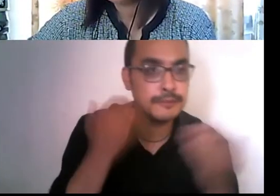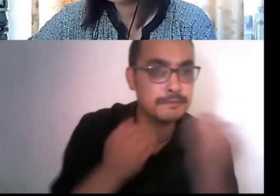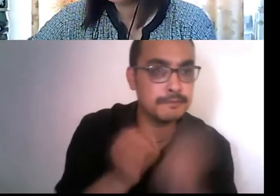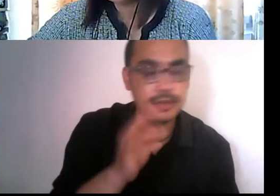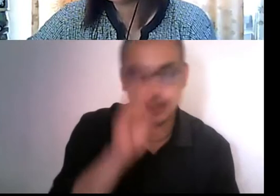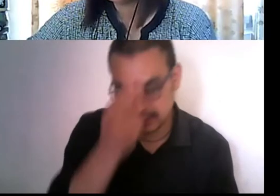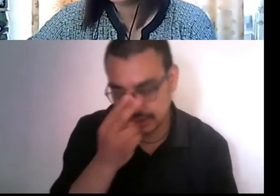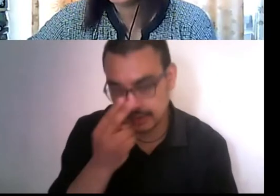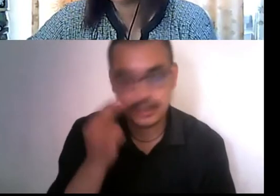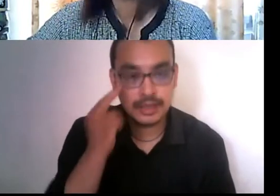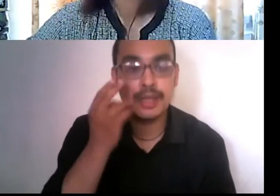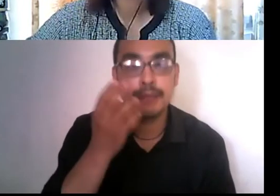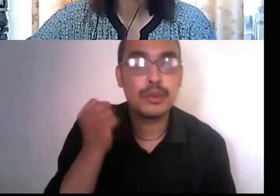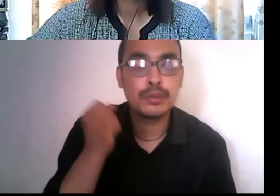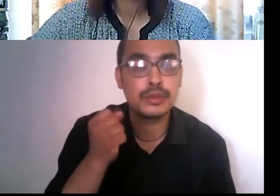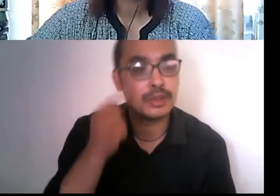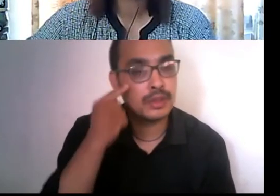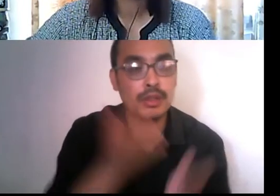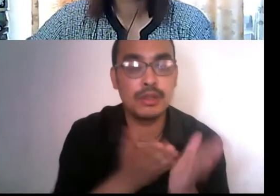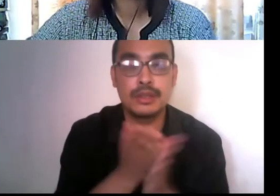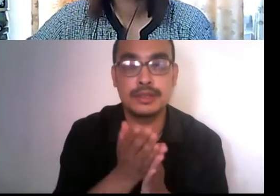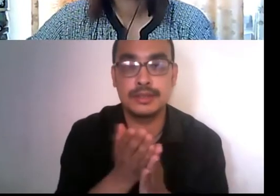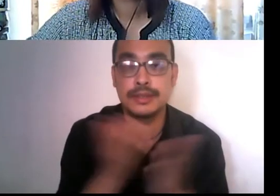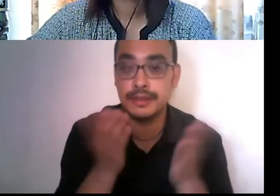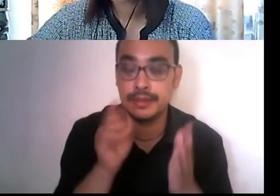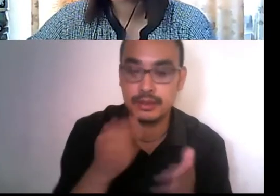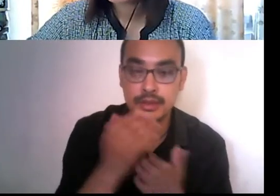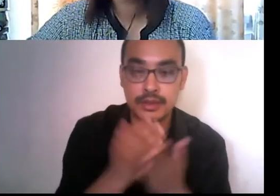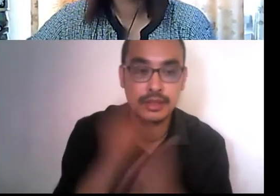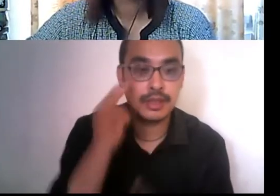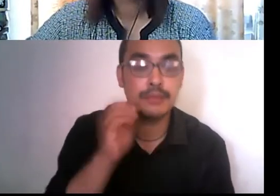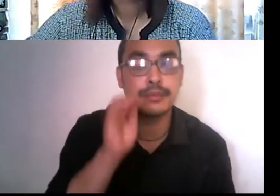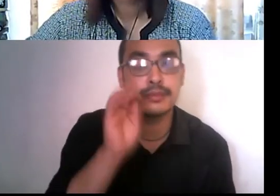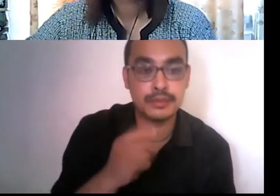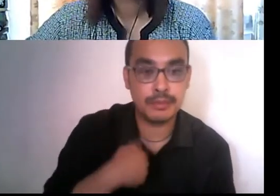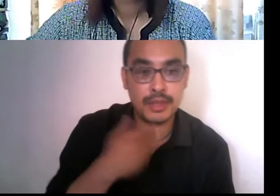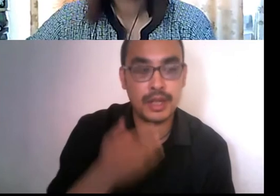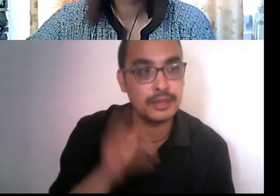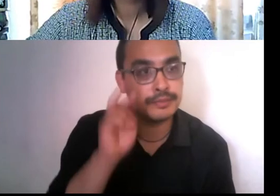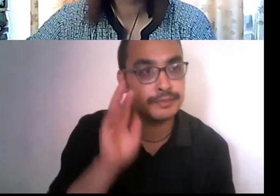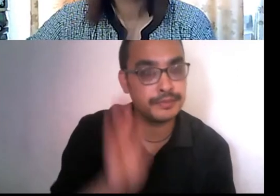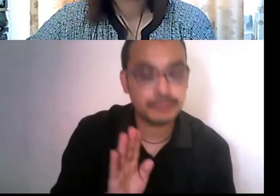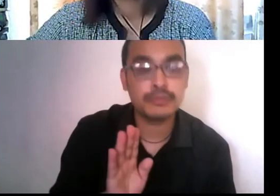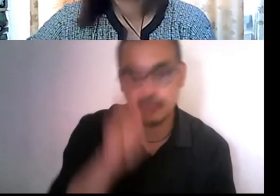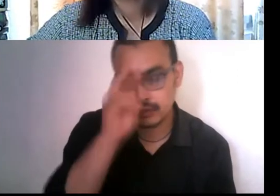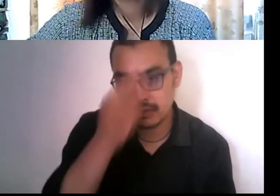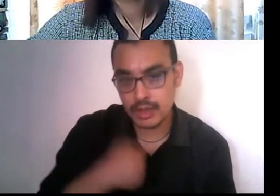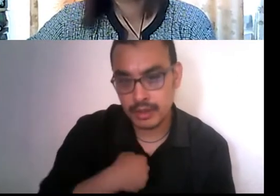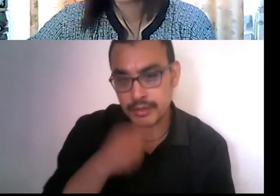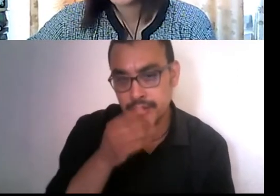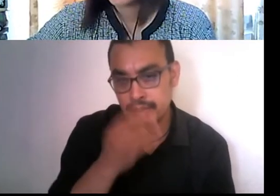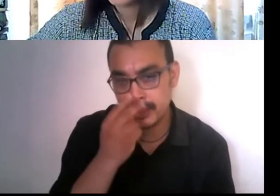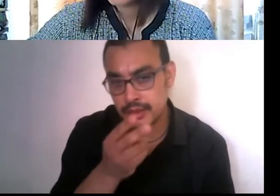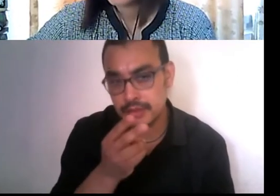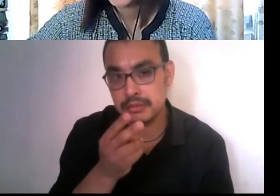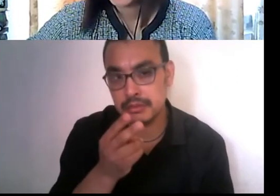भनेर थाहा पाउने साइनहरू के हो होइन, कसरी म थाहा पाउन सक्छु कि मलाई भइरहेको छ कि छैन अथवा मैले कसैलाई देखेँ उसलाई मैले